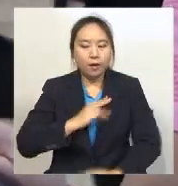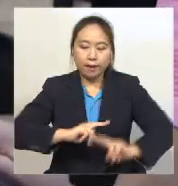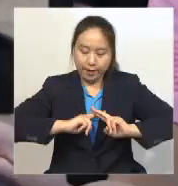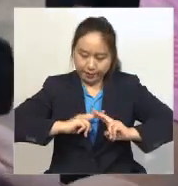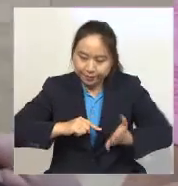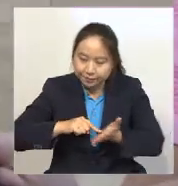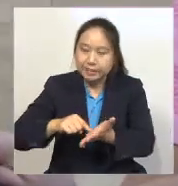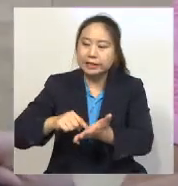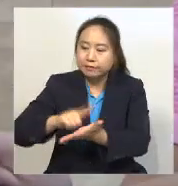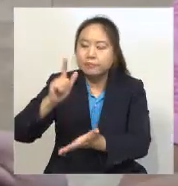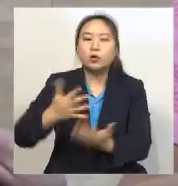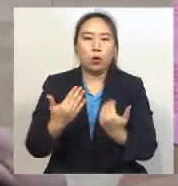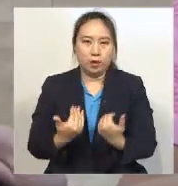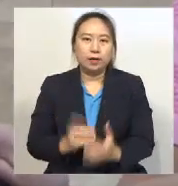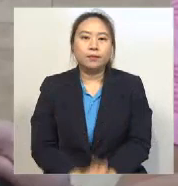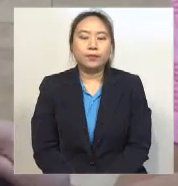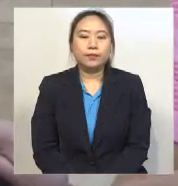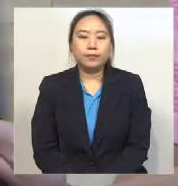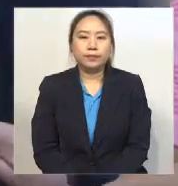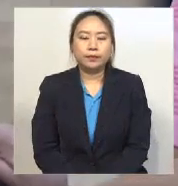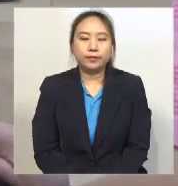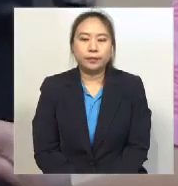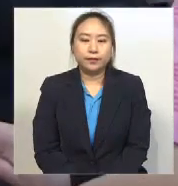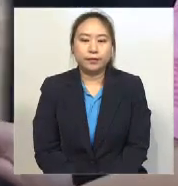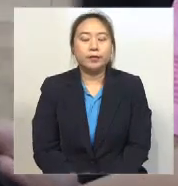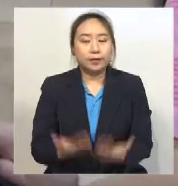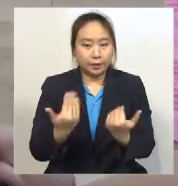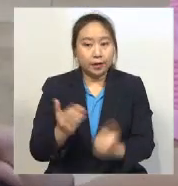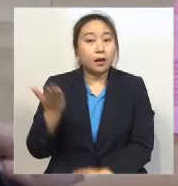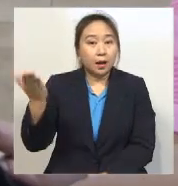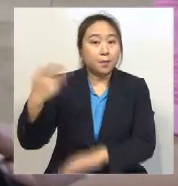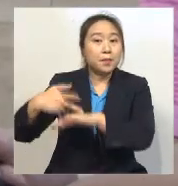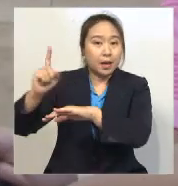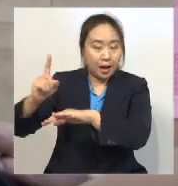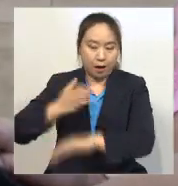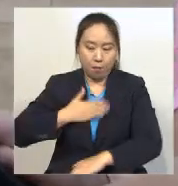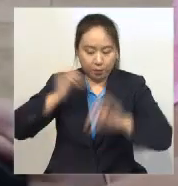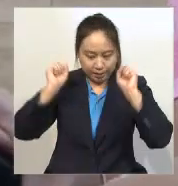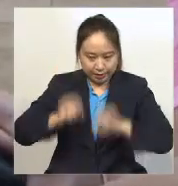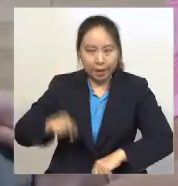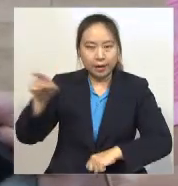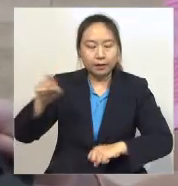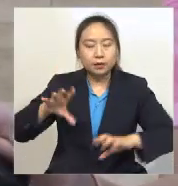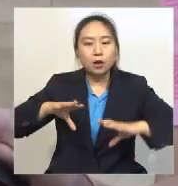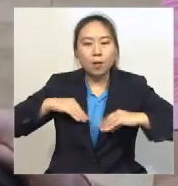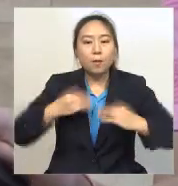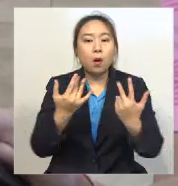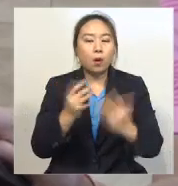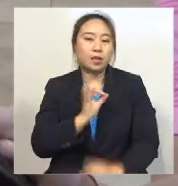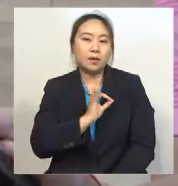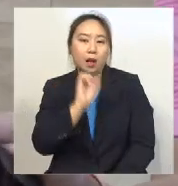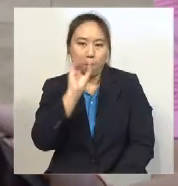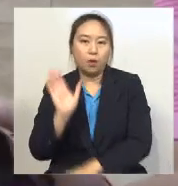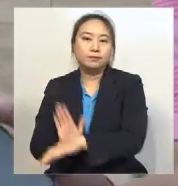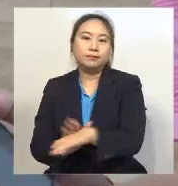นนี้เลยท่านก็เคารพการตัดสินใจของผมฮะนะท่านก็เดี๋ยวท่านจะแจ้งสมาชิกท่